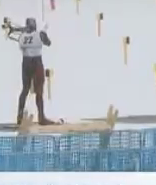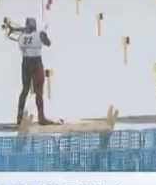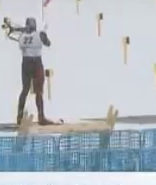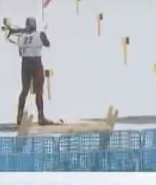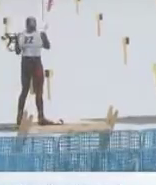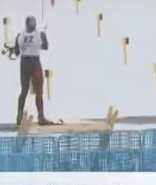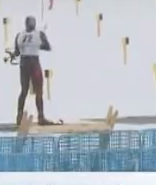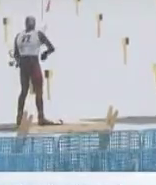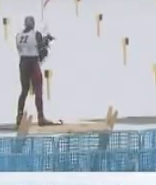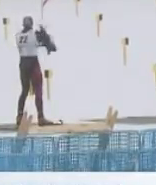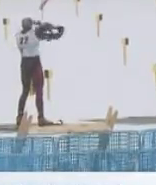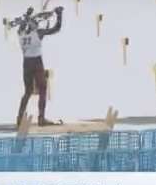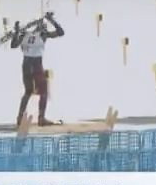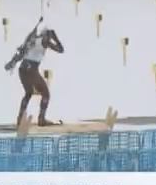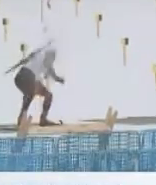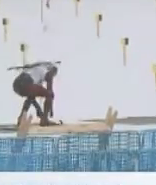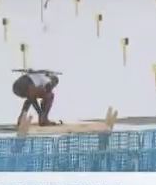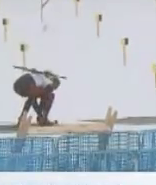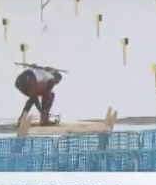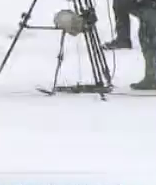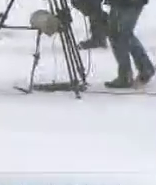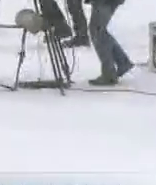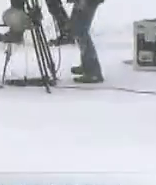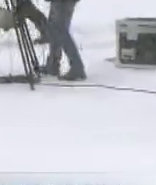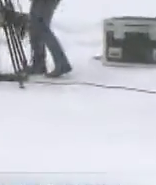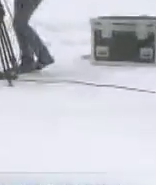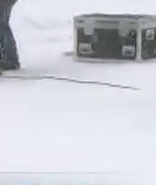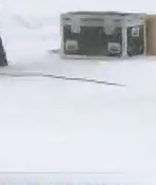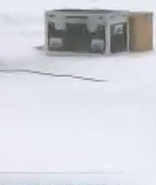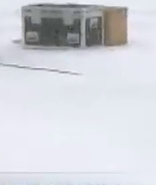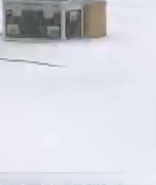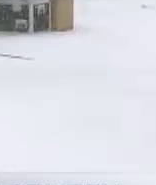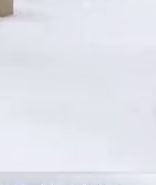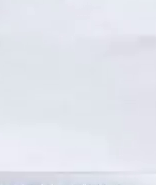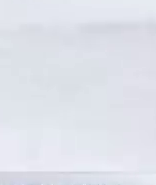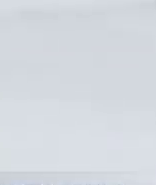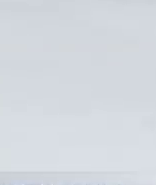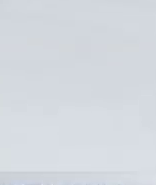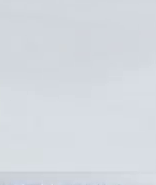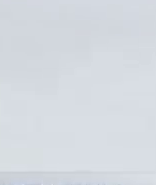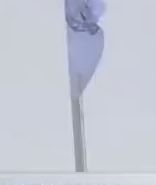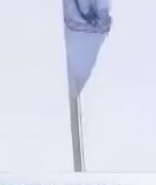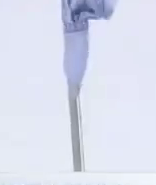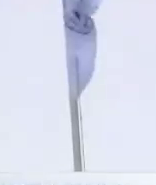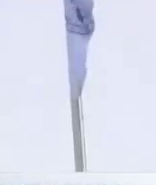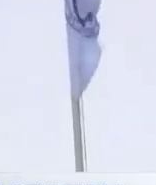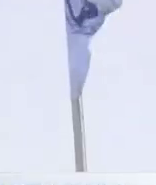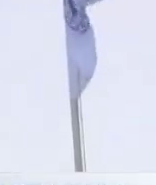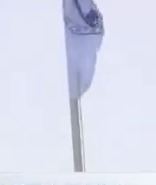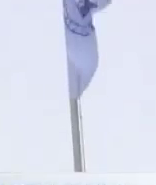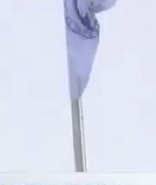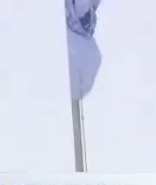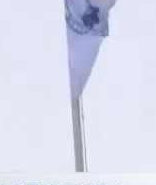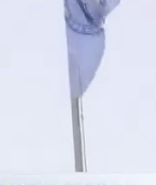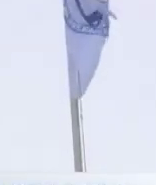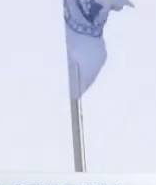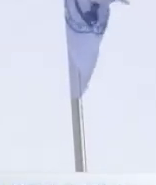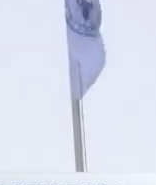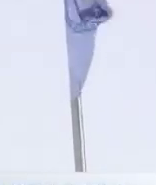өткізу үшін арнайы лицензия алу үшін, сертификат алу үшін тапсырыс берілген болатын. Сонымен қоса Қазақстан биатлонистер